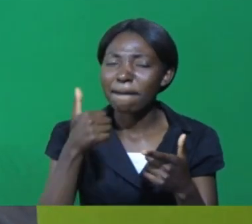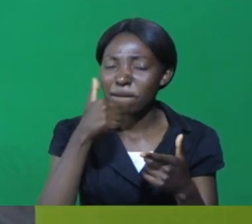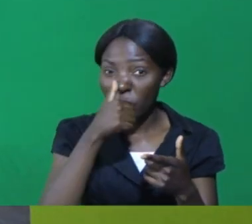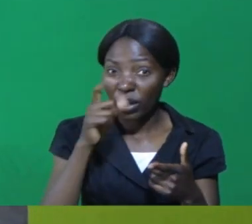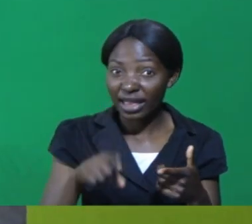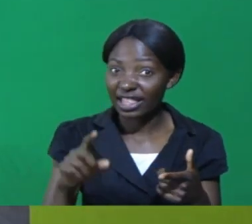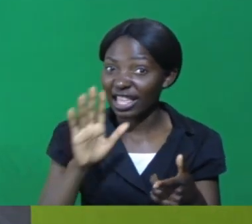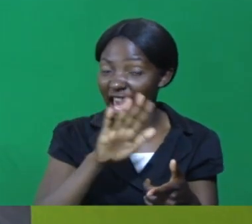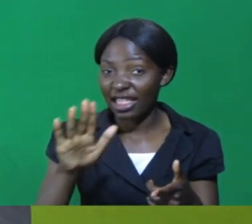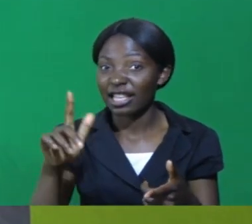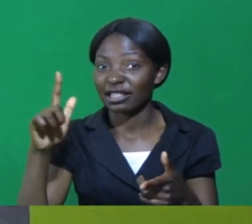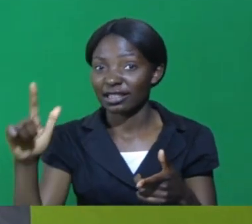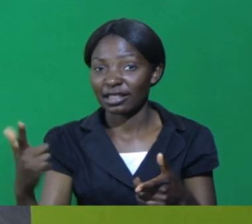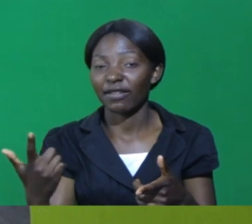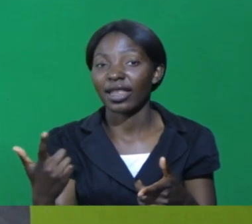dzarwo pavukuru.